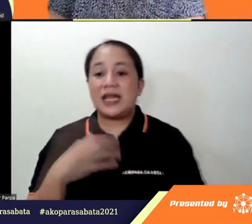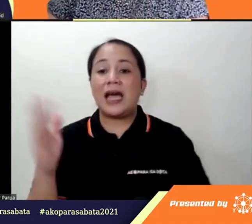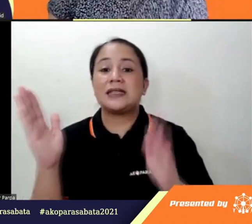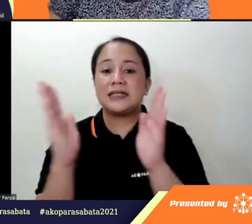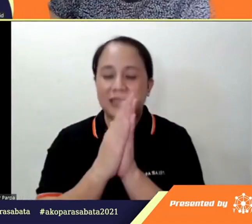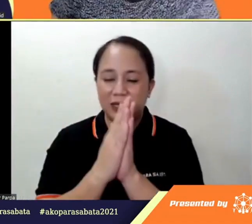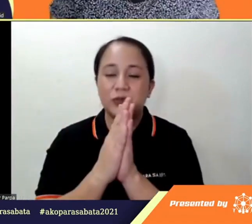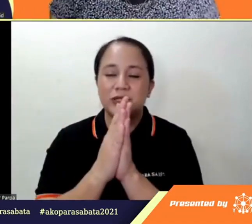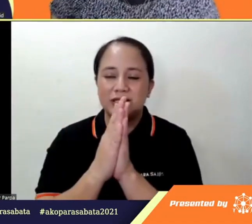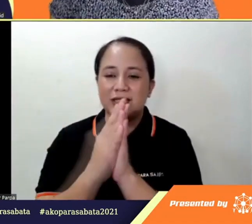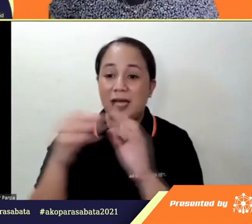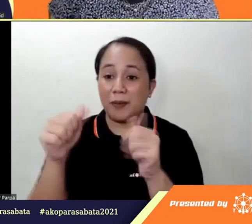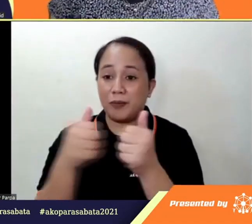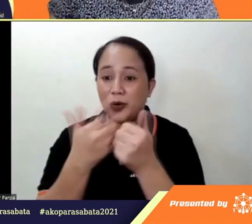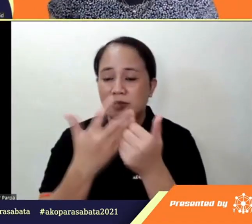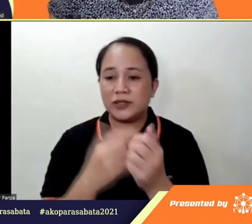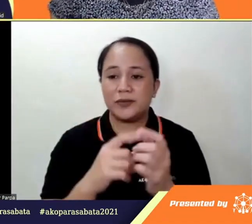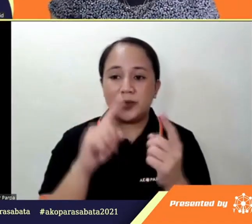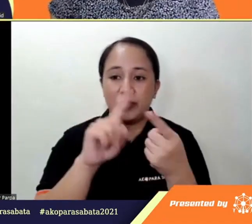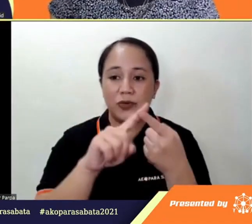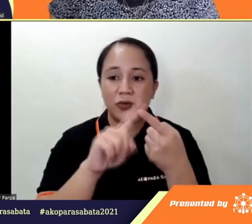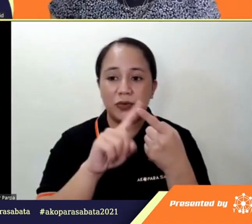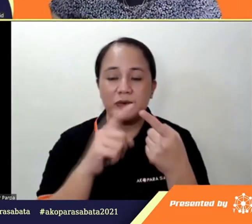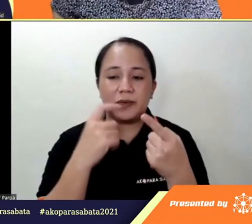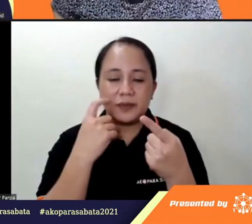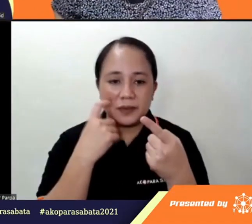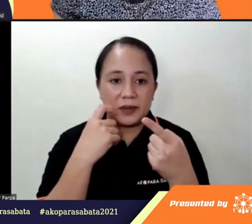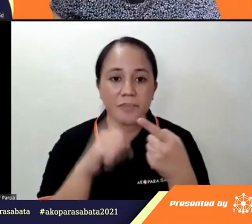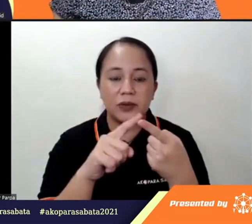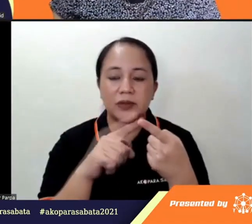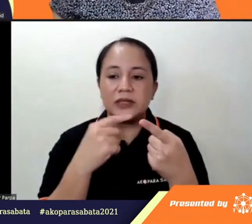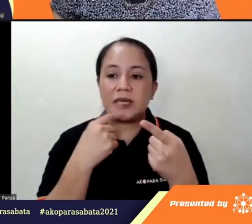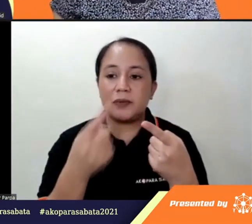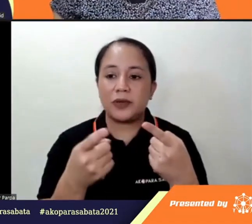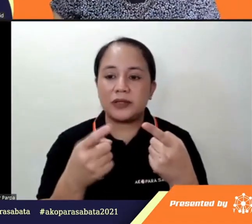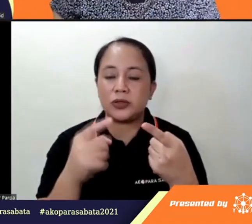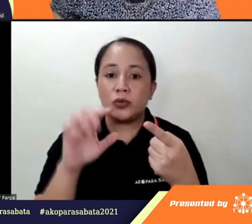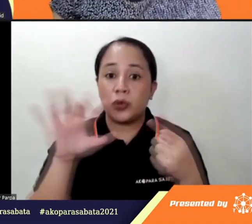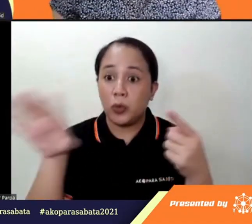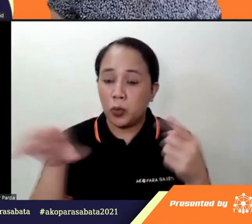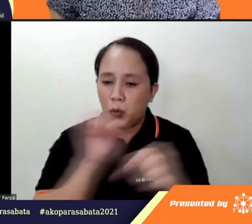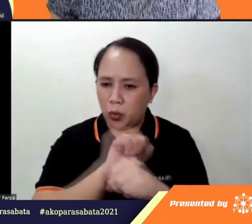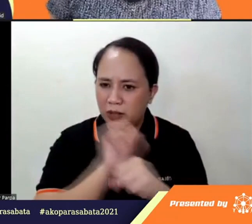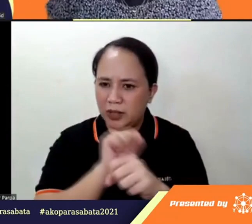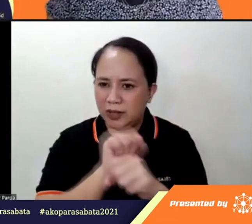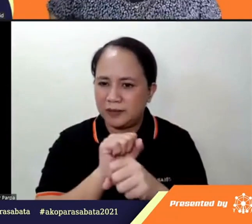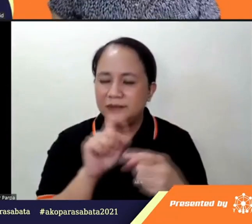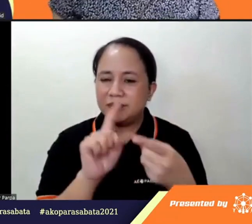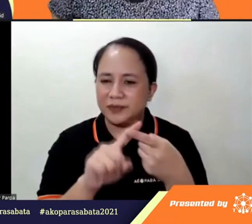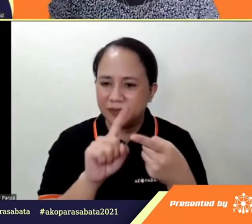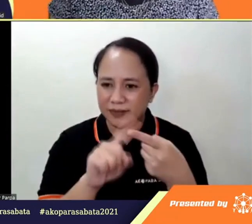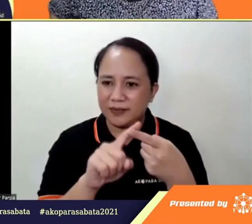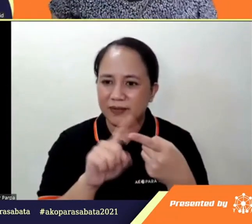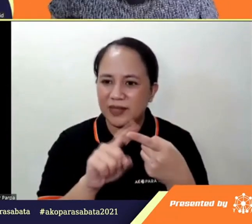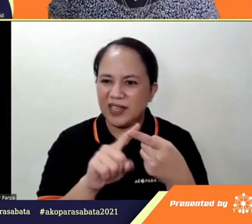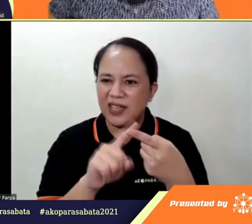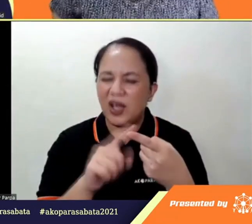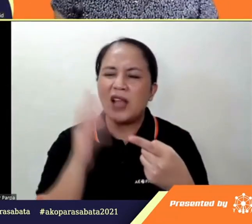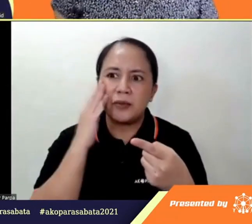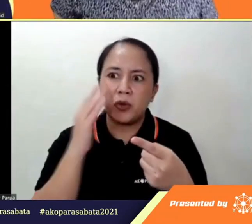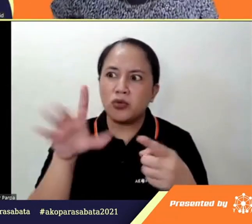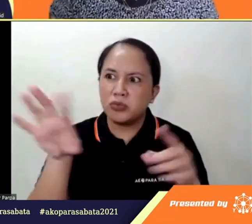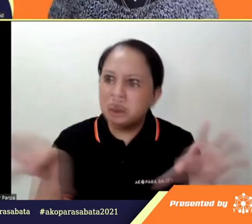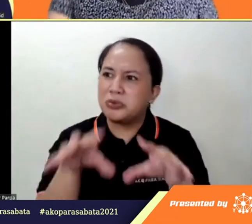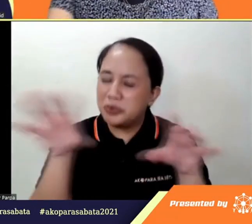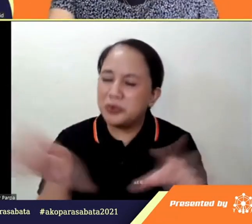approach. Okay, sige. So, una, i-affirm mo yung effort, di ba? So, alam ko,